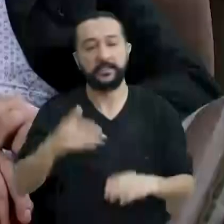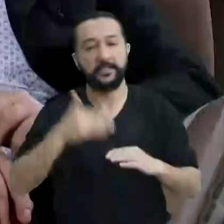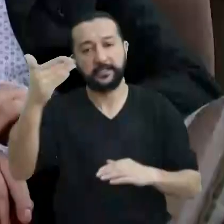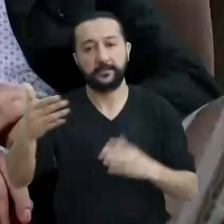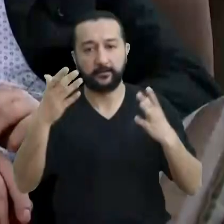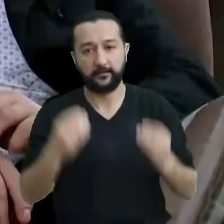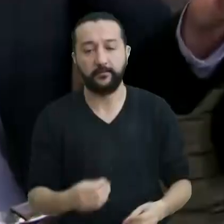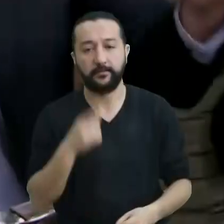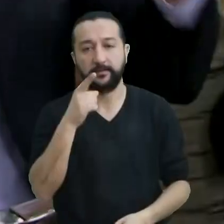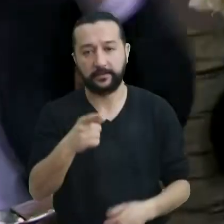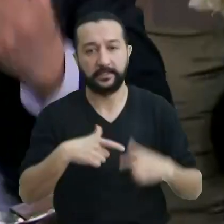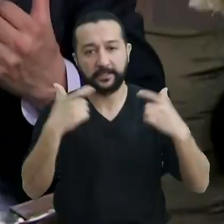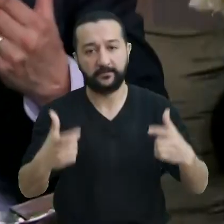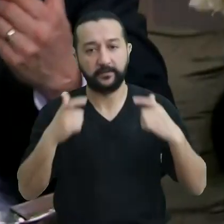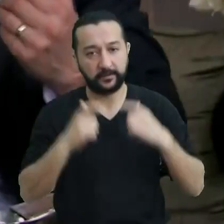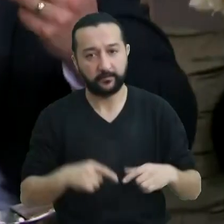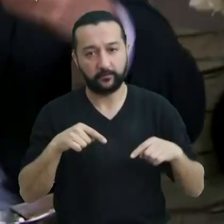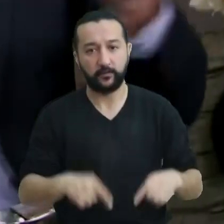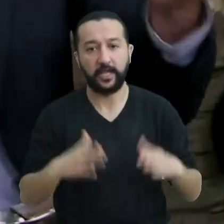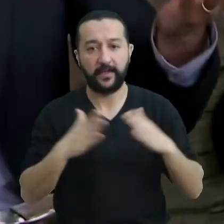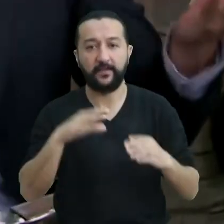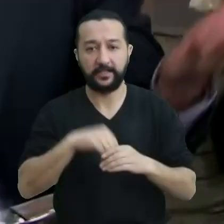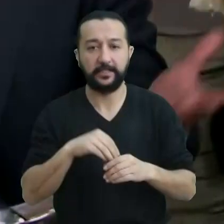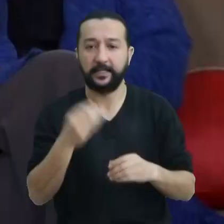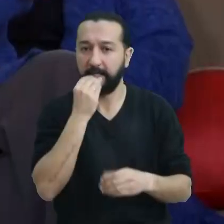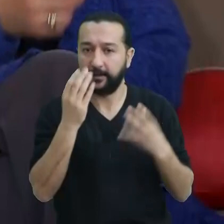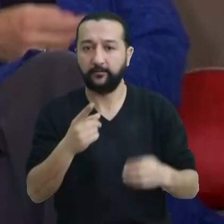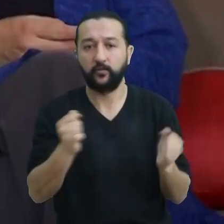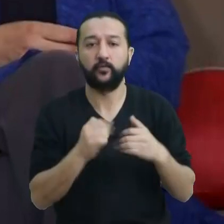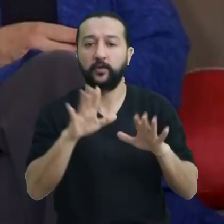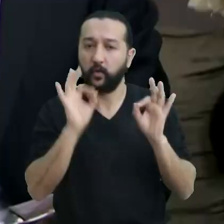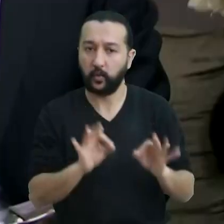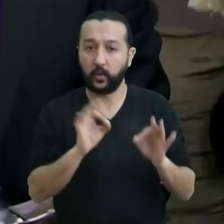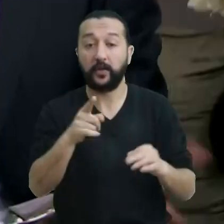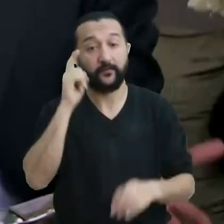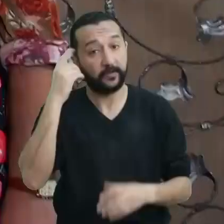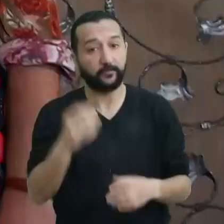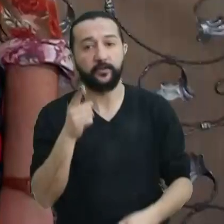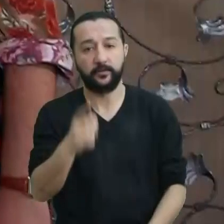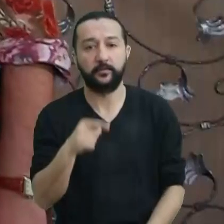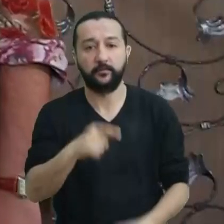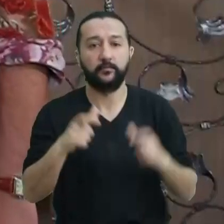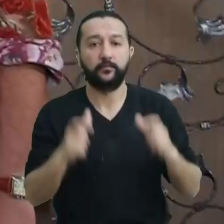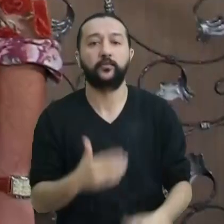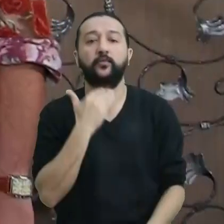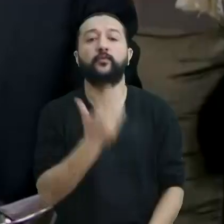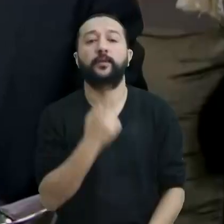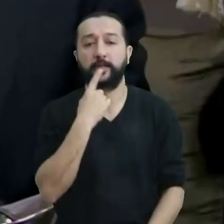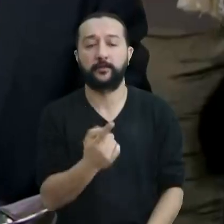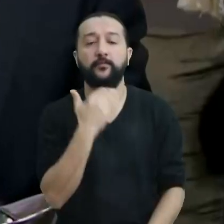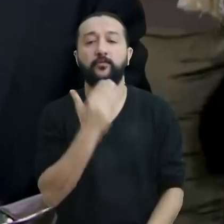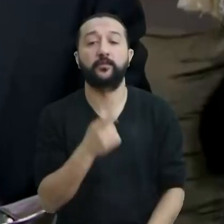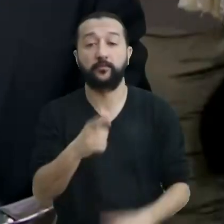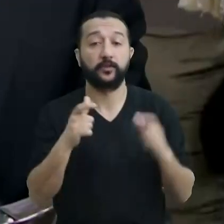dışarı çıkalım, servisi buraya getirelim. Böylece de kimse üşümez, ne dersiniz? Evet. Kesinlikle, bence de çok mantıklı. Ya burada olmaz diyorum Nurhan